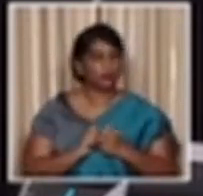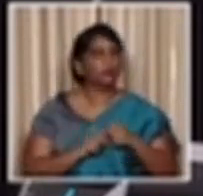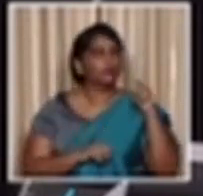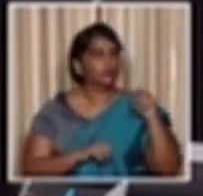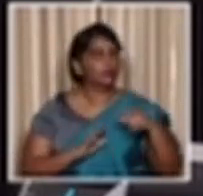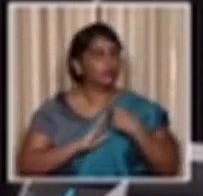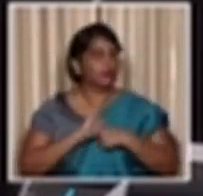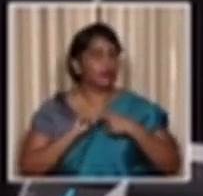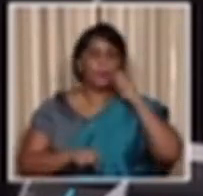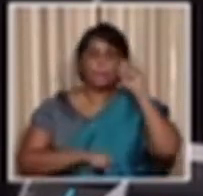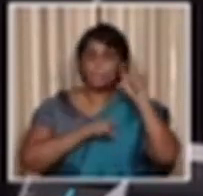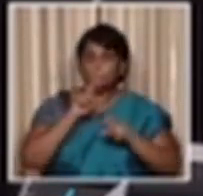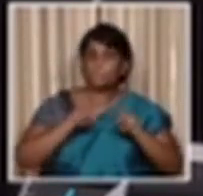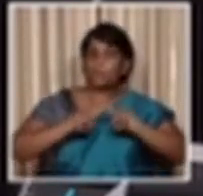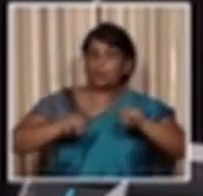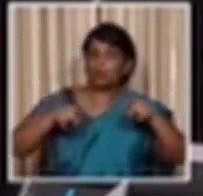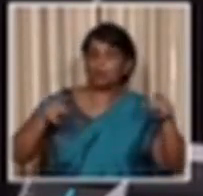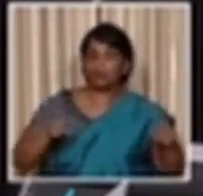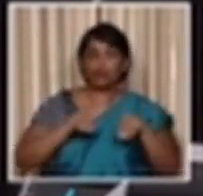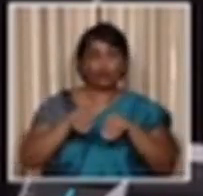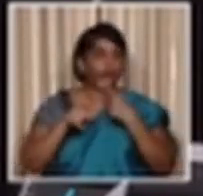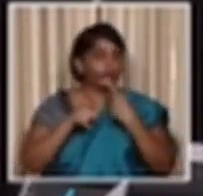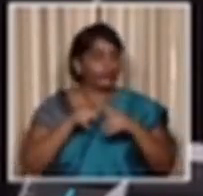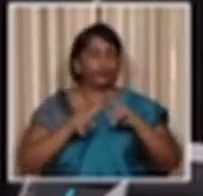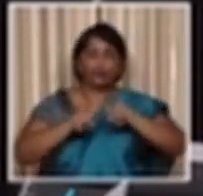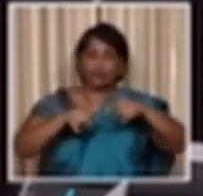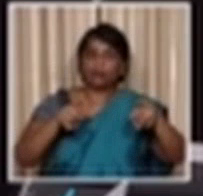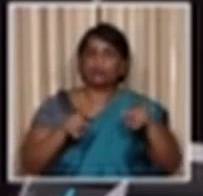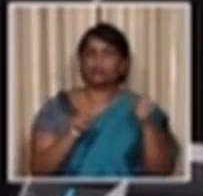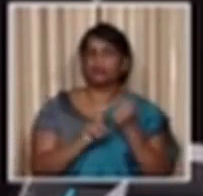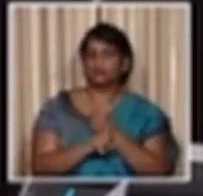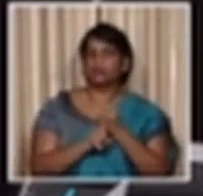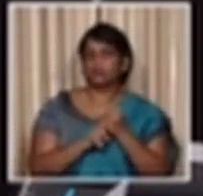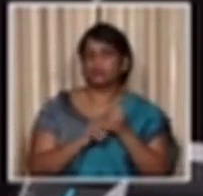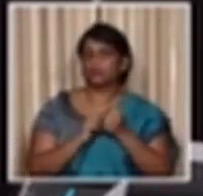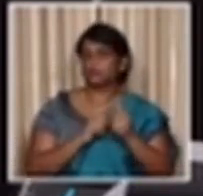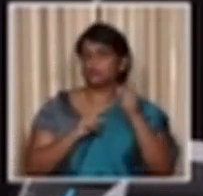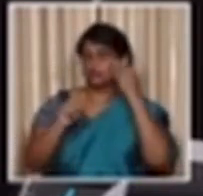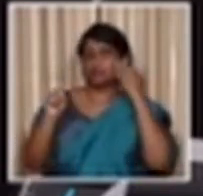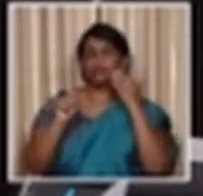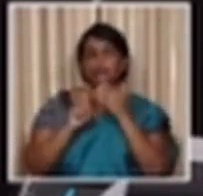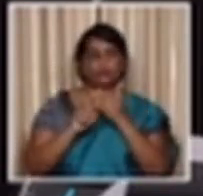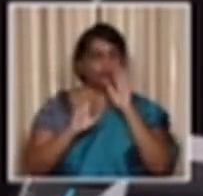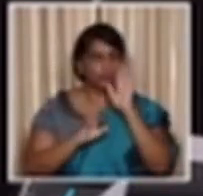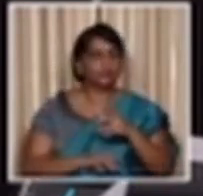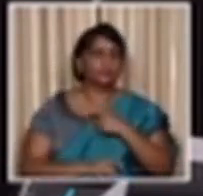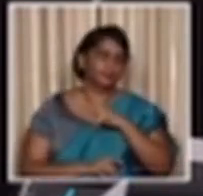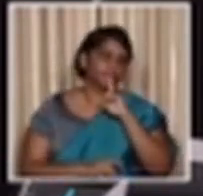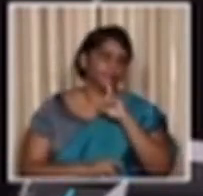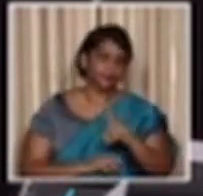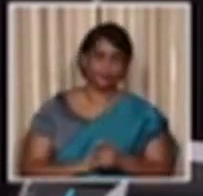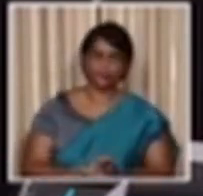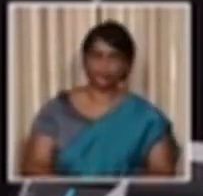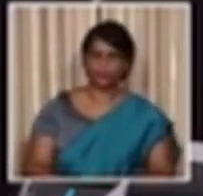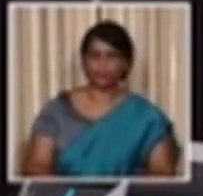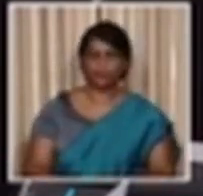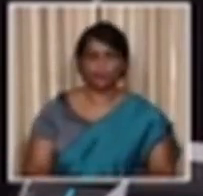රටේ ජනතාව අනිත් අයටත්, ගොවීන්ට විතරක් නෙවෙයි අනිත් අයටත් මේ බලපෑම ඍජු වෙලා තියෙනවා කියන එක අපි පැහැදිලිව සඳහන් කරා.